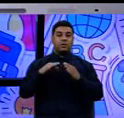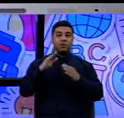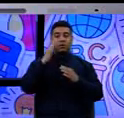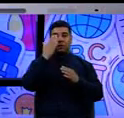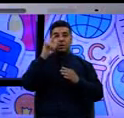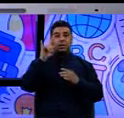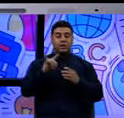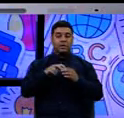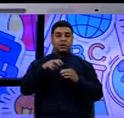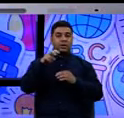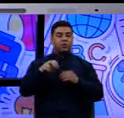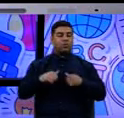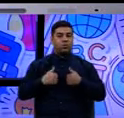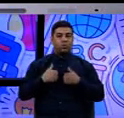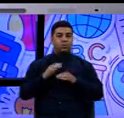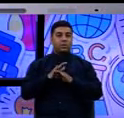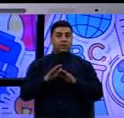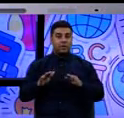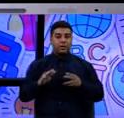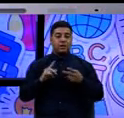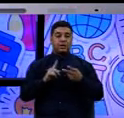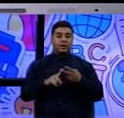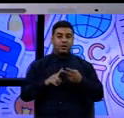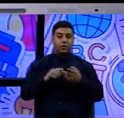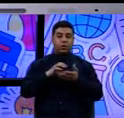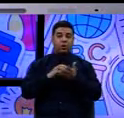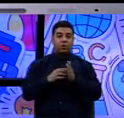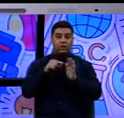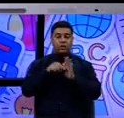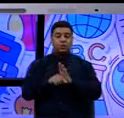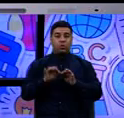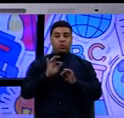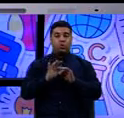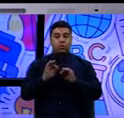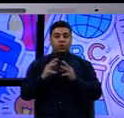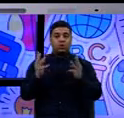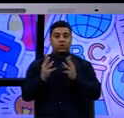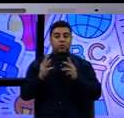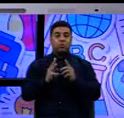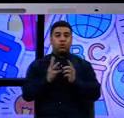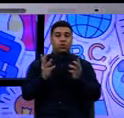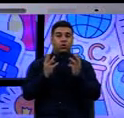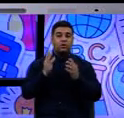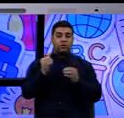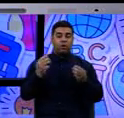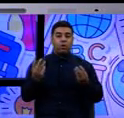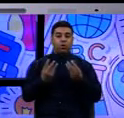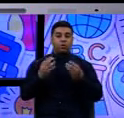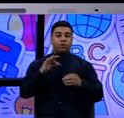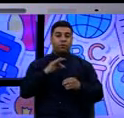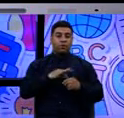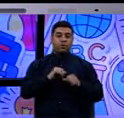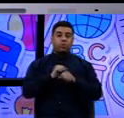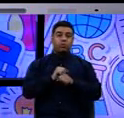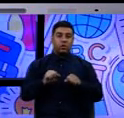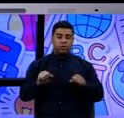sakrashga urinmaslik. Ikkinchisi esa xona ichida gugurt, sham yoqish, olovdan